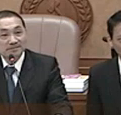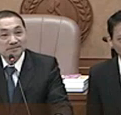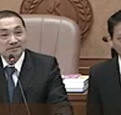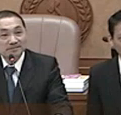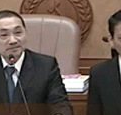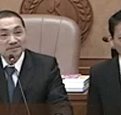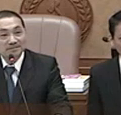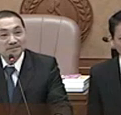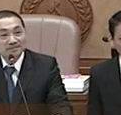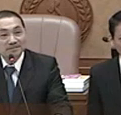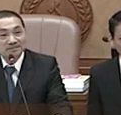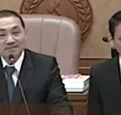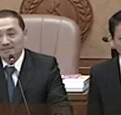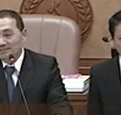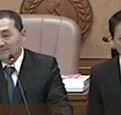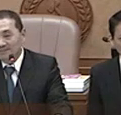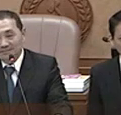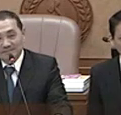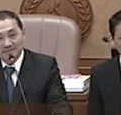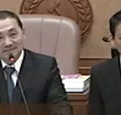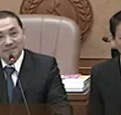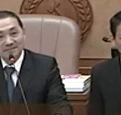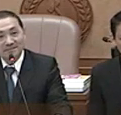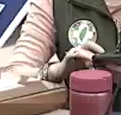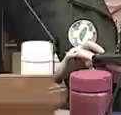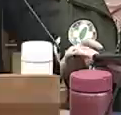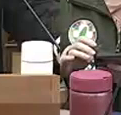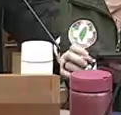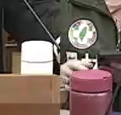对于清洁人员的这个辛劳